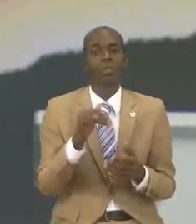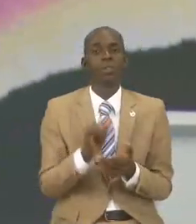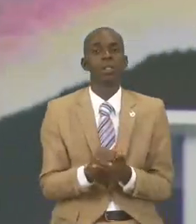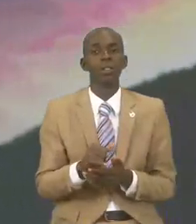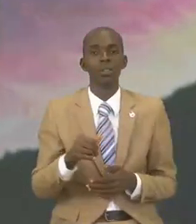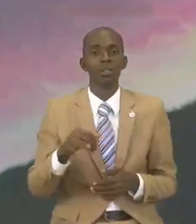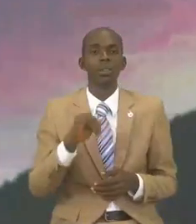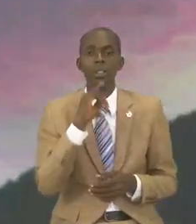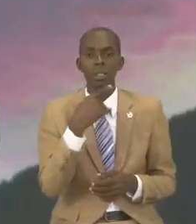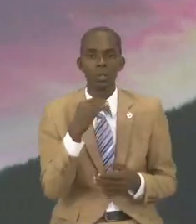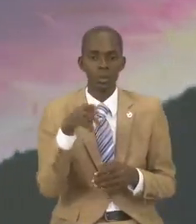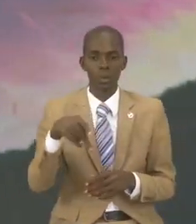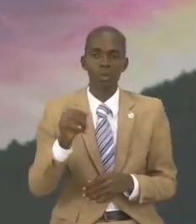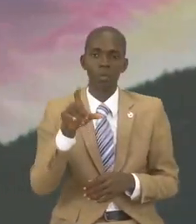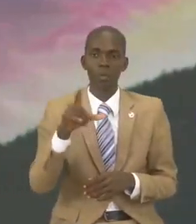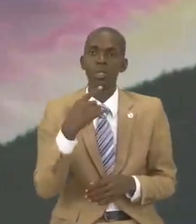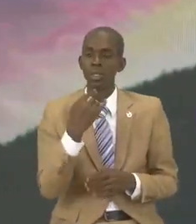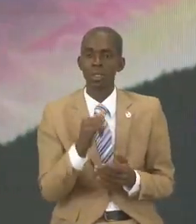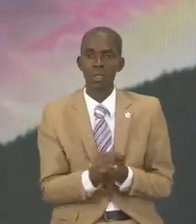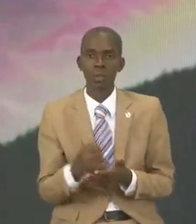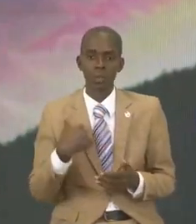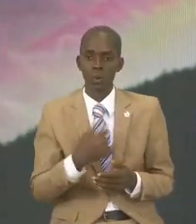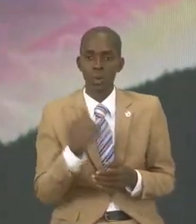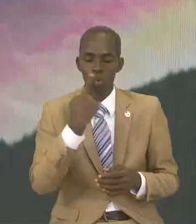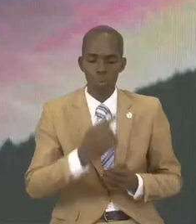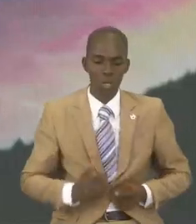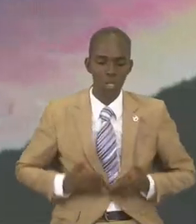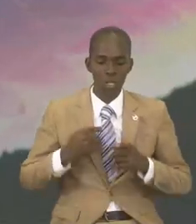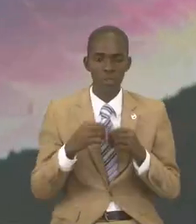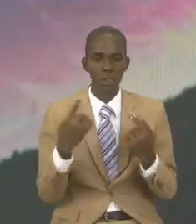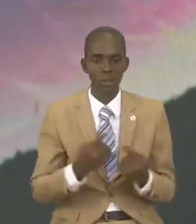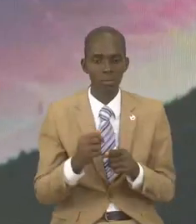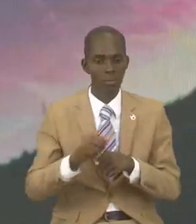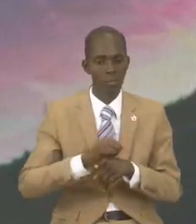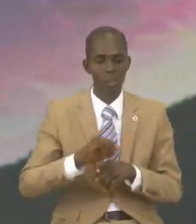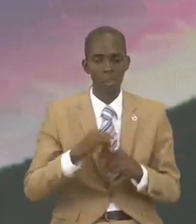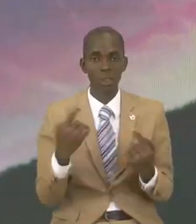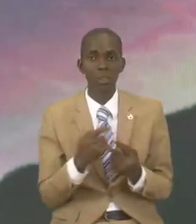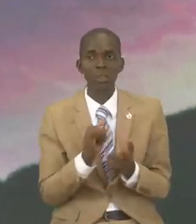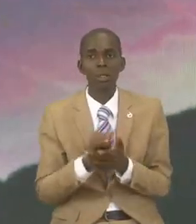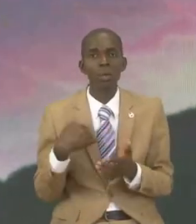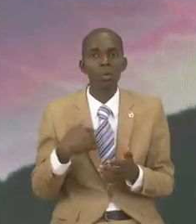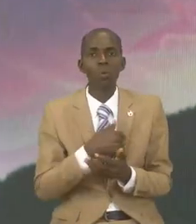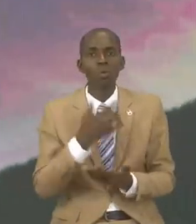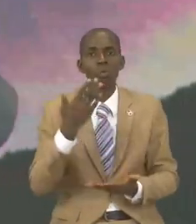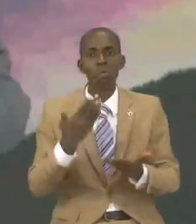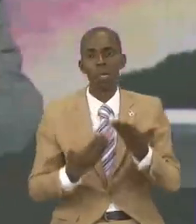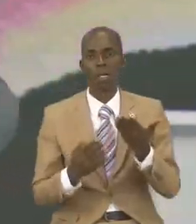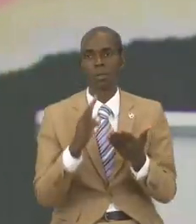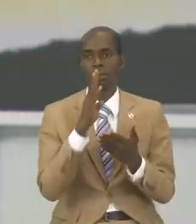péché, conçus dans le péché et pratiquant le péché, pour que